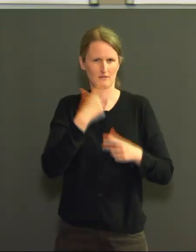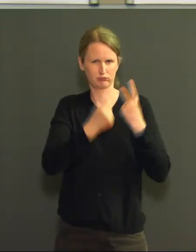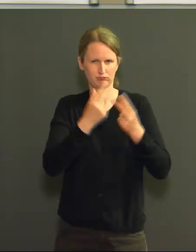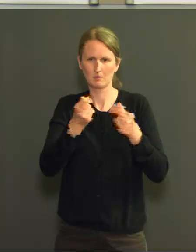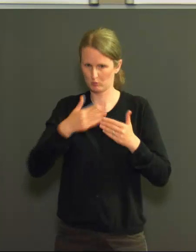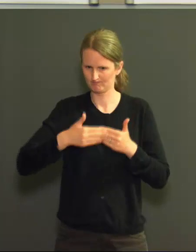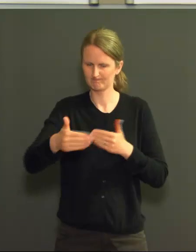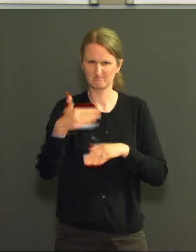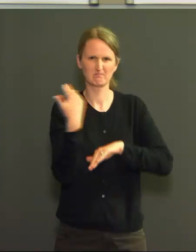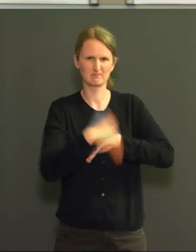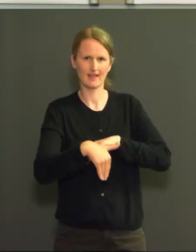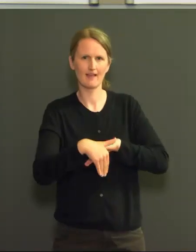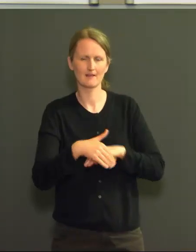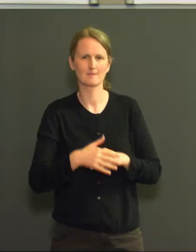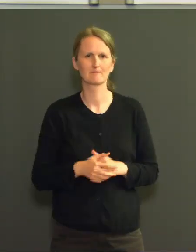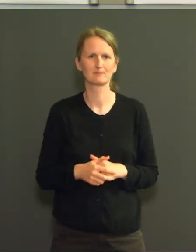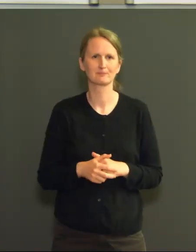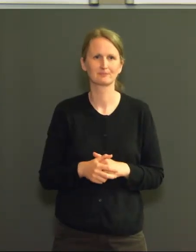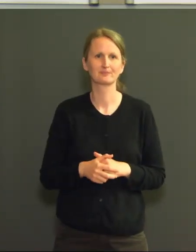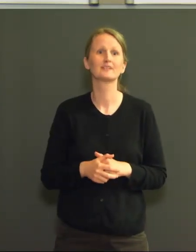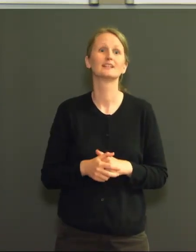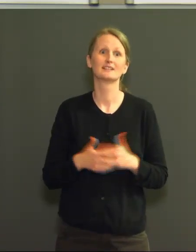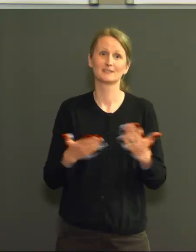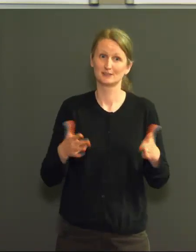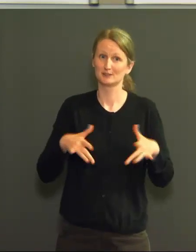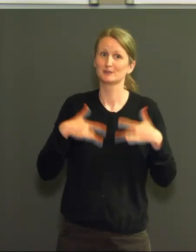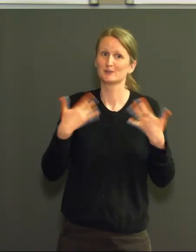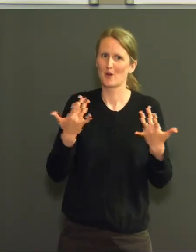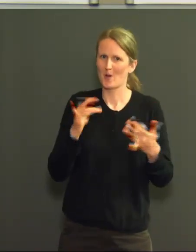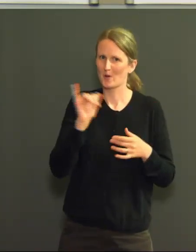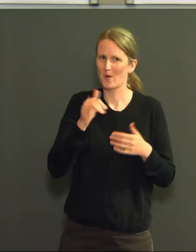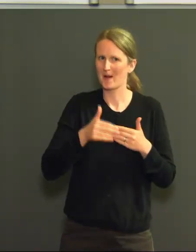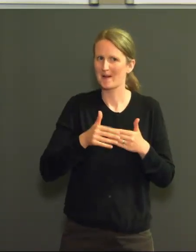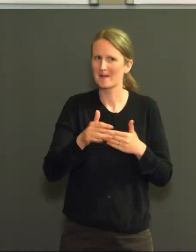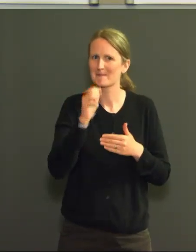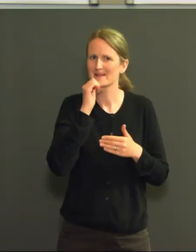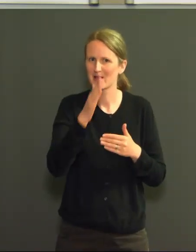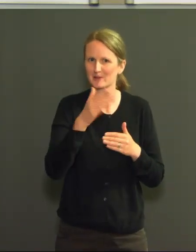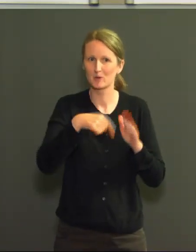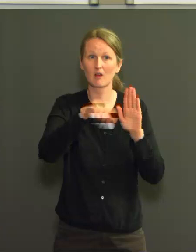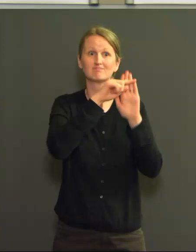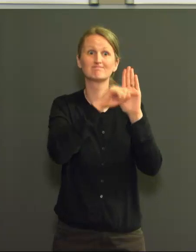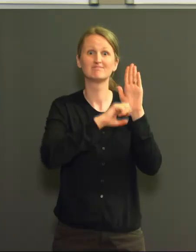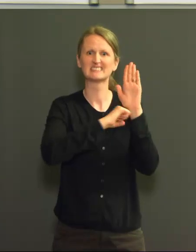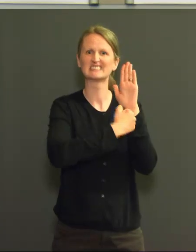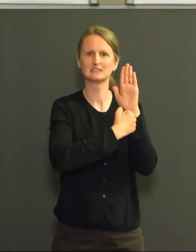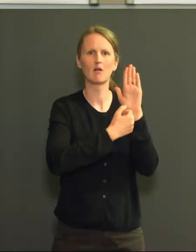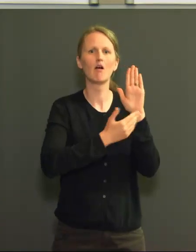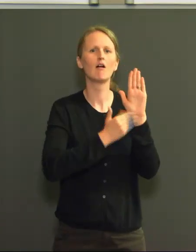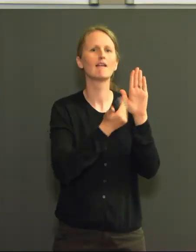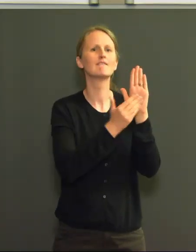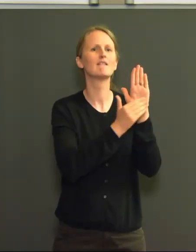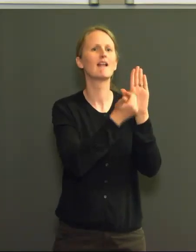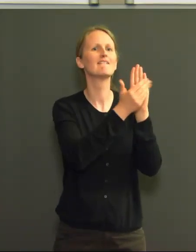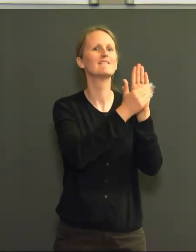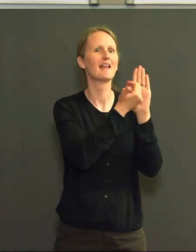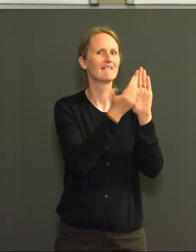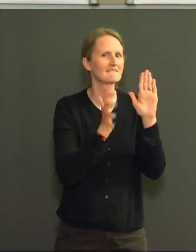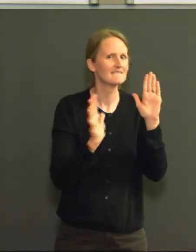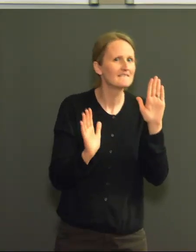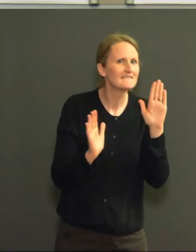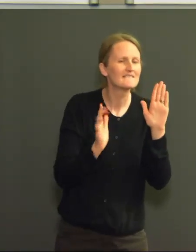À la veille d'assouplir les mesures de restriction et de lever encore quelques barrières, ce sont autant de